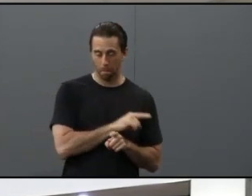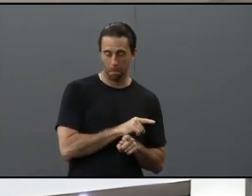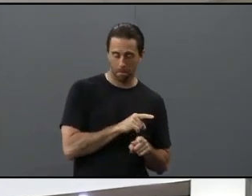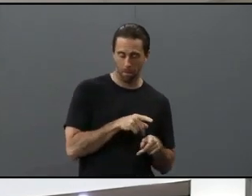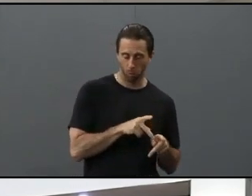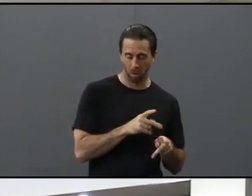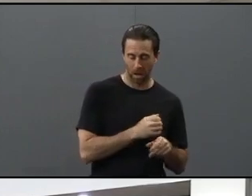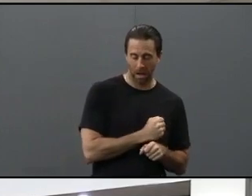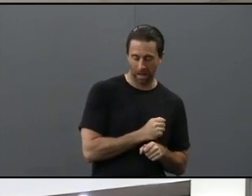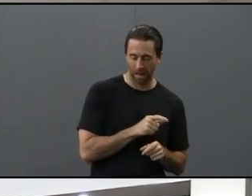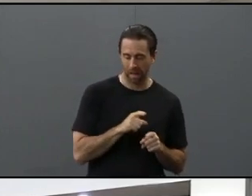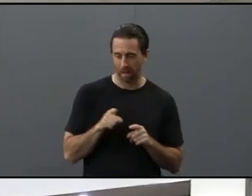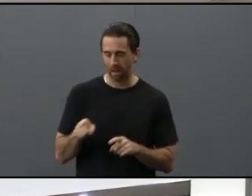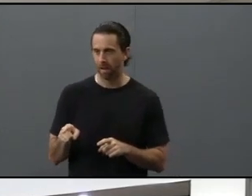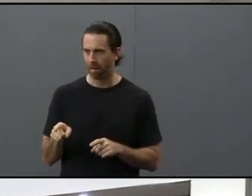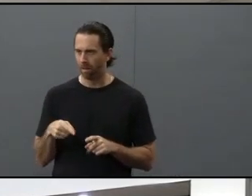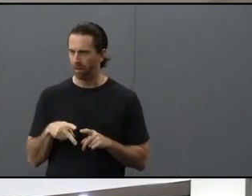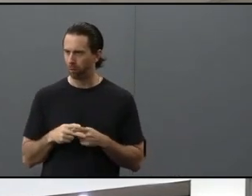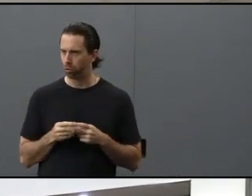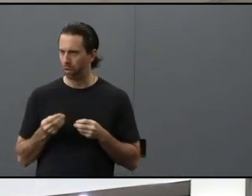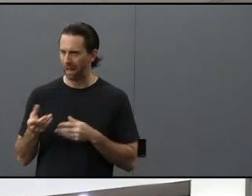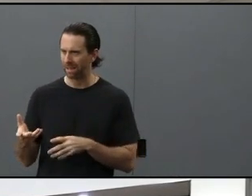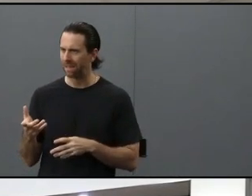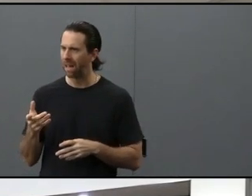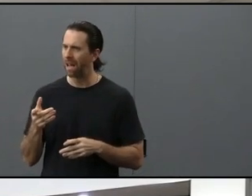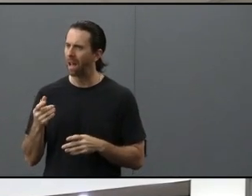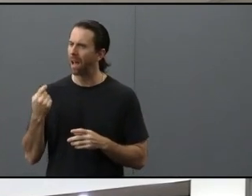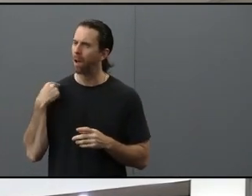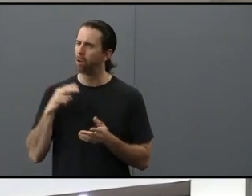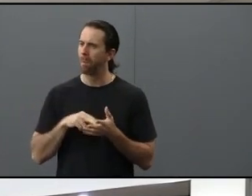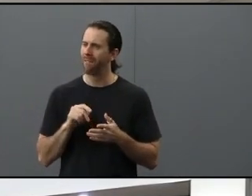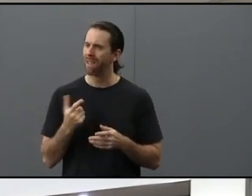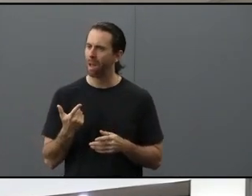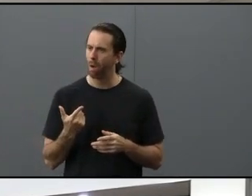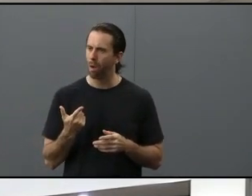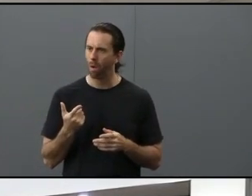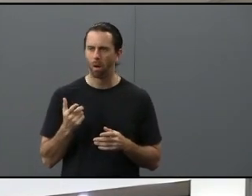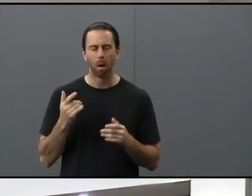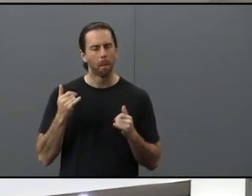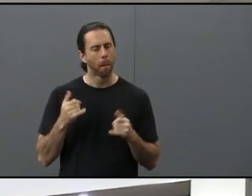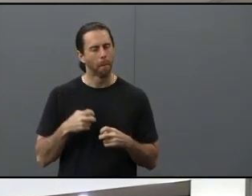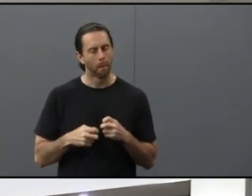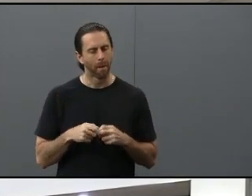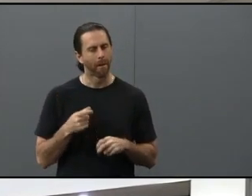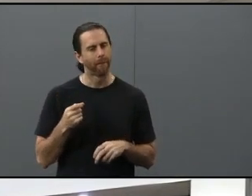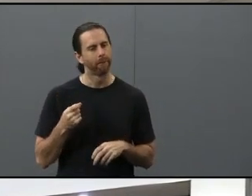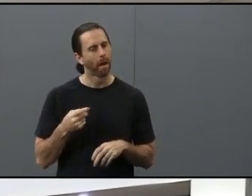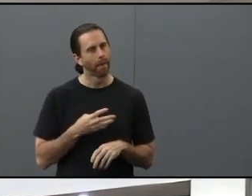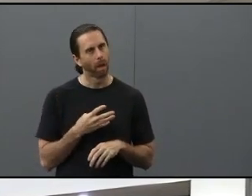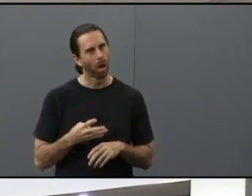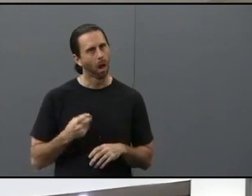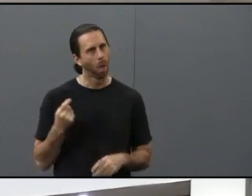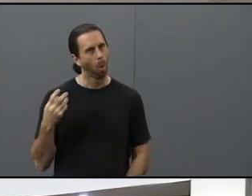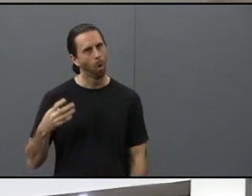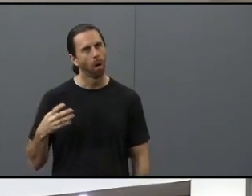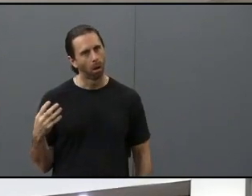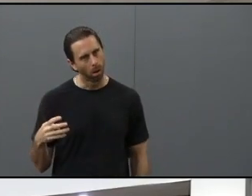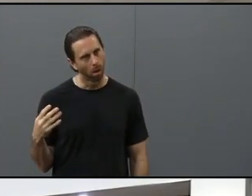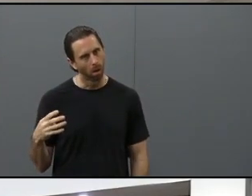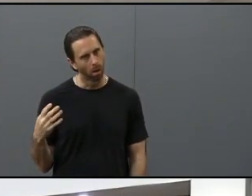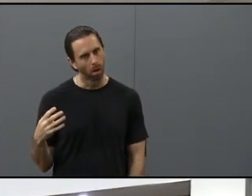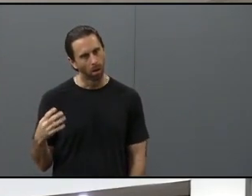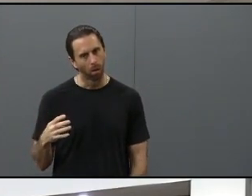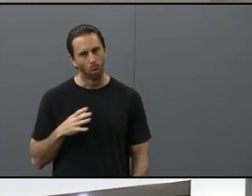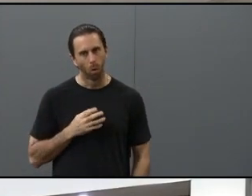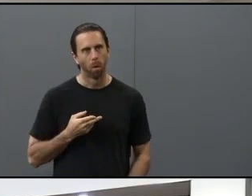laissé j'ai perdu mes élections en novembre 2021 et c'était le même problème 24h/ 24 une haut qu'on a connu des